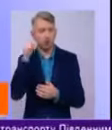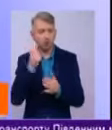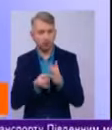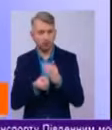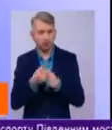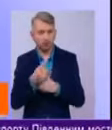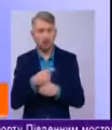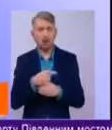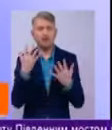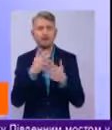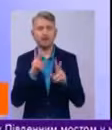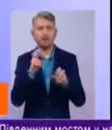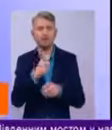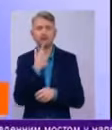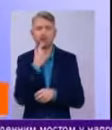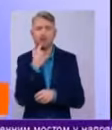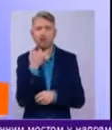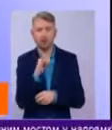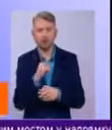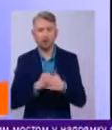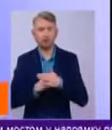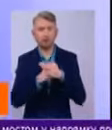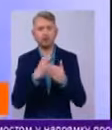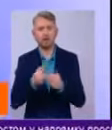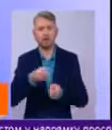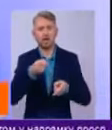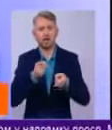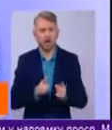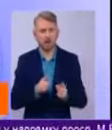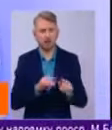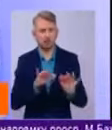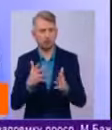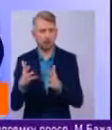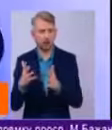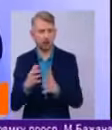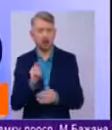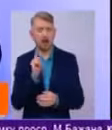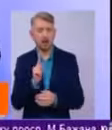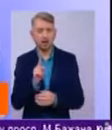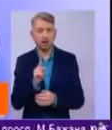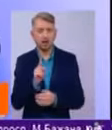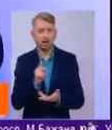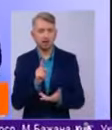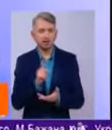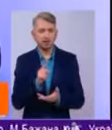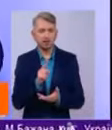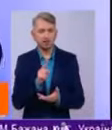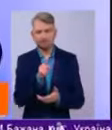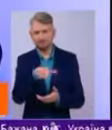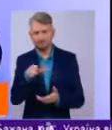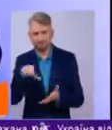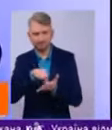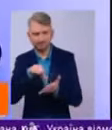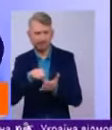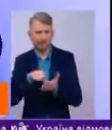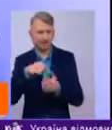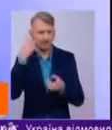прокат. Фільм «Червоний», теж оснований на реальних подіях, але персонажі вимишлені, тобто